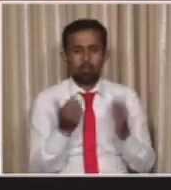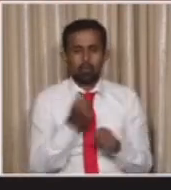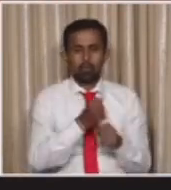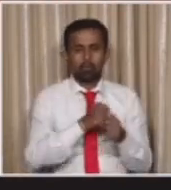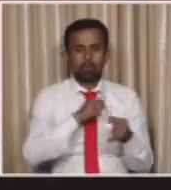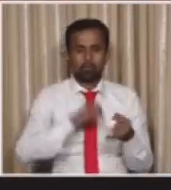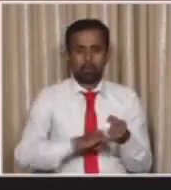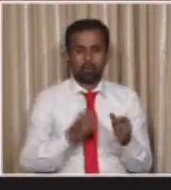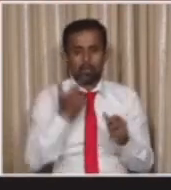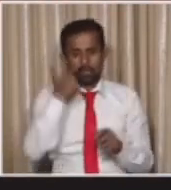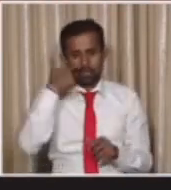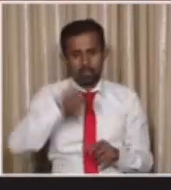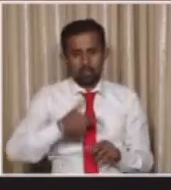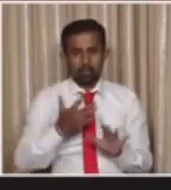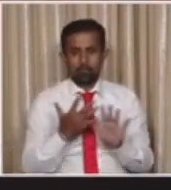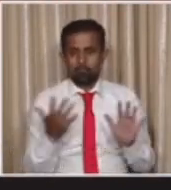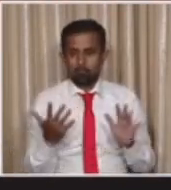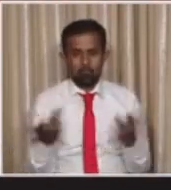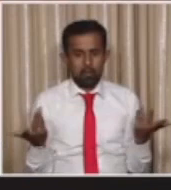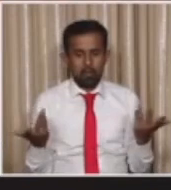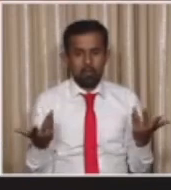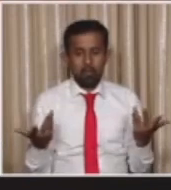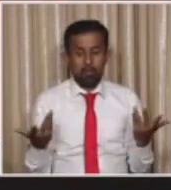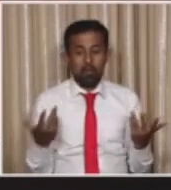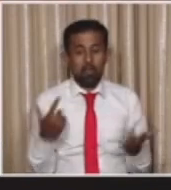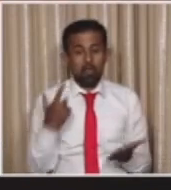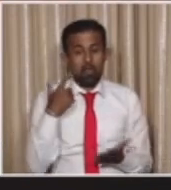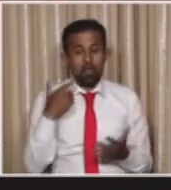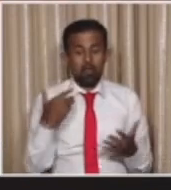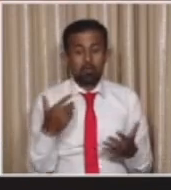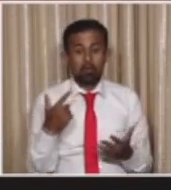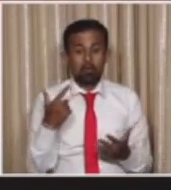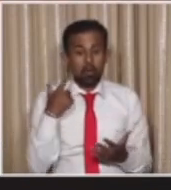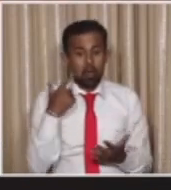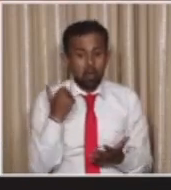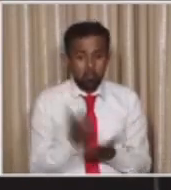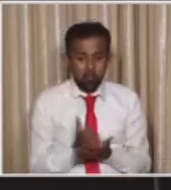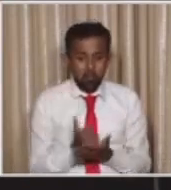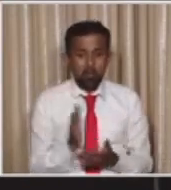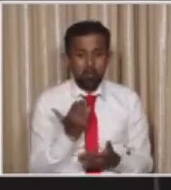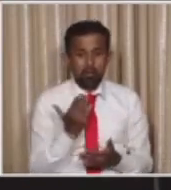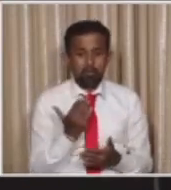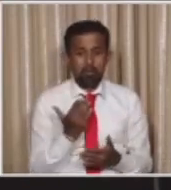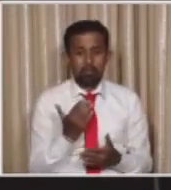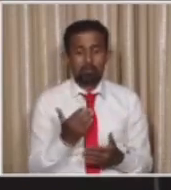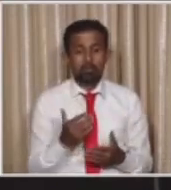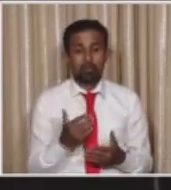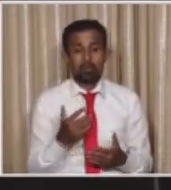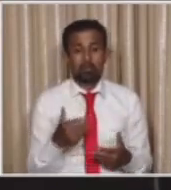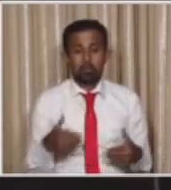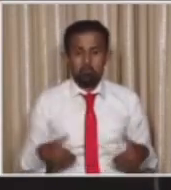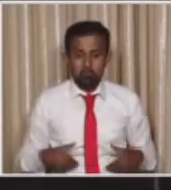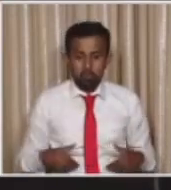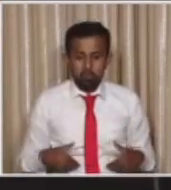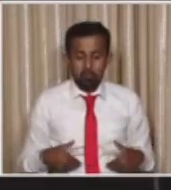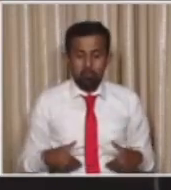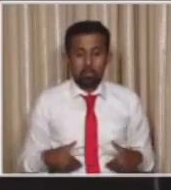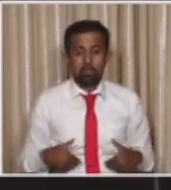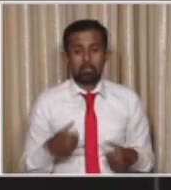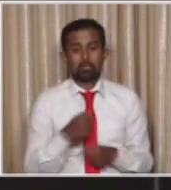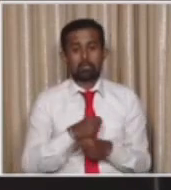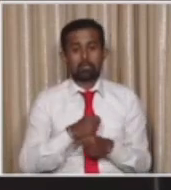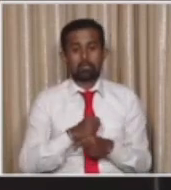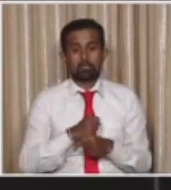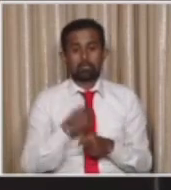සහ ඉන්ධන නැති නිසා ඒ කියන්නේ බඩට වැදිච්ච නිසා එතකොට බඩට වැදෙනකොට ගෝල් ෆේස් එකට